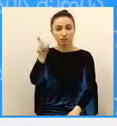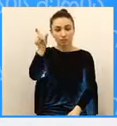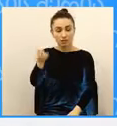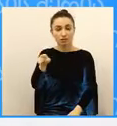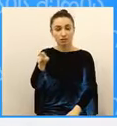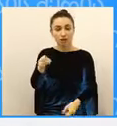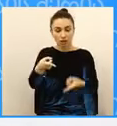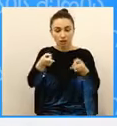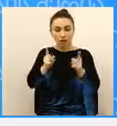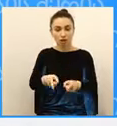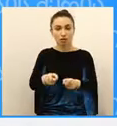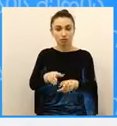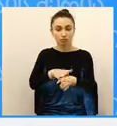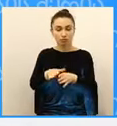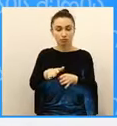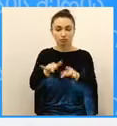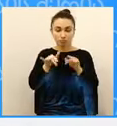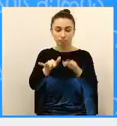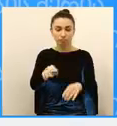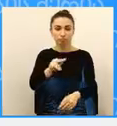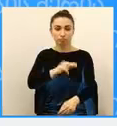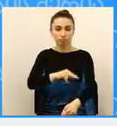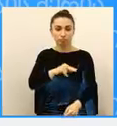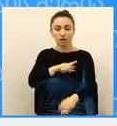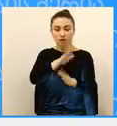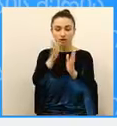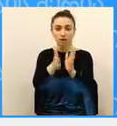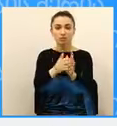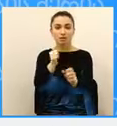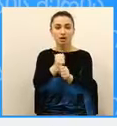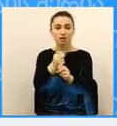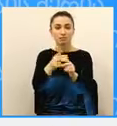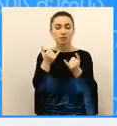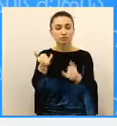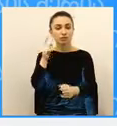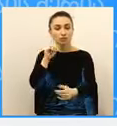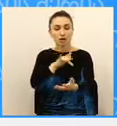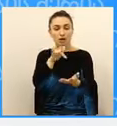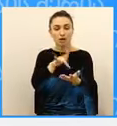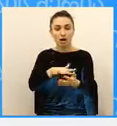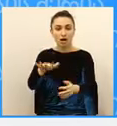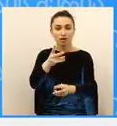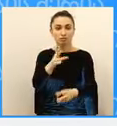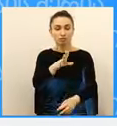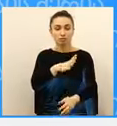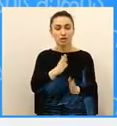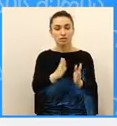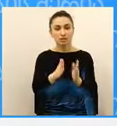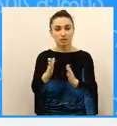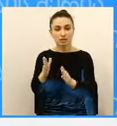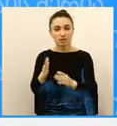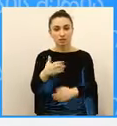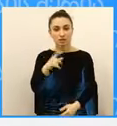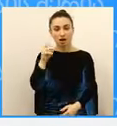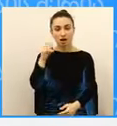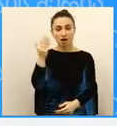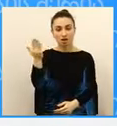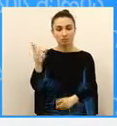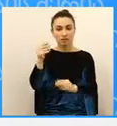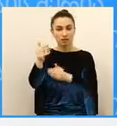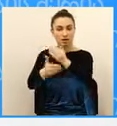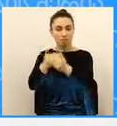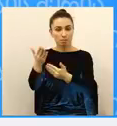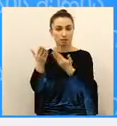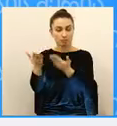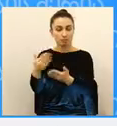ის ღირსეულად გაართმევს თავს და ყველაფერს გააკეთებს იმისთვის რომ ქალაქში იყოს წესრიგი, მინდა კახას წარმატებები